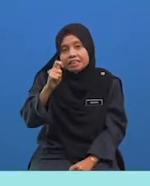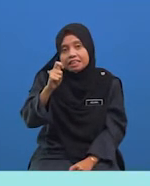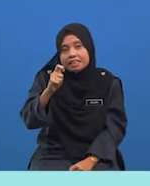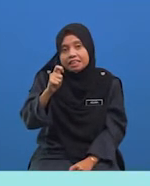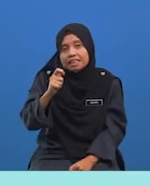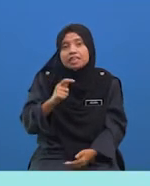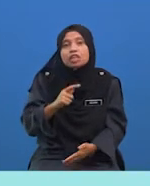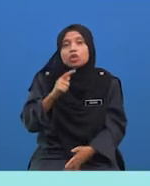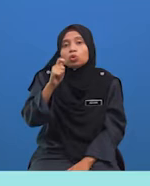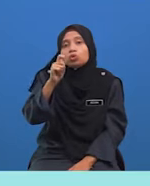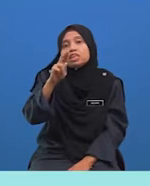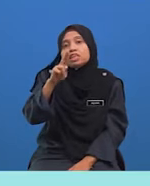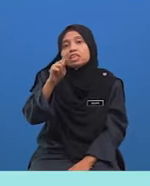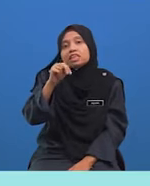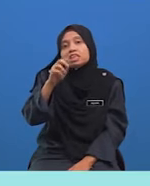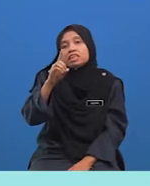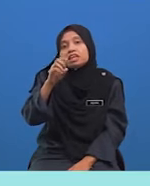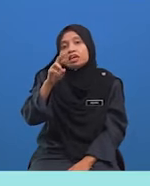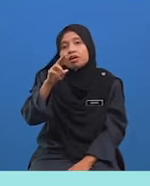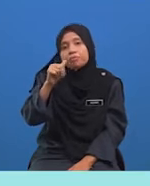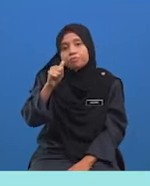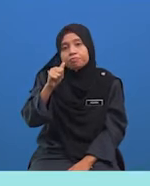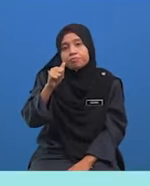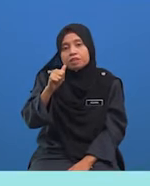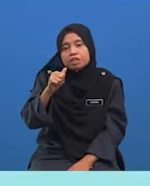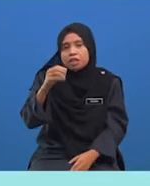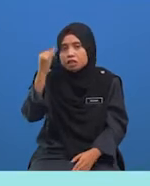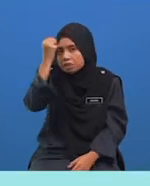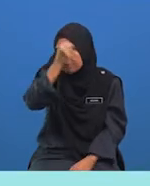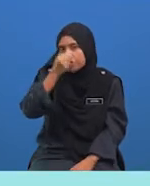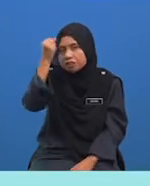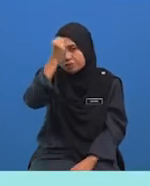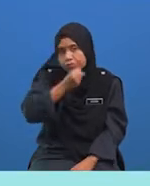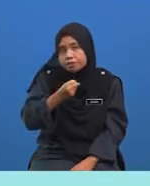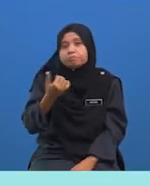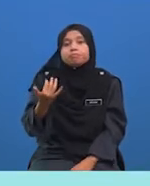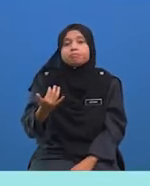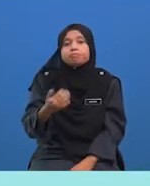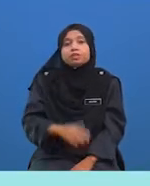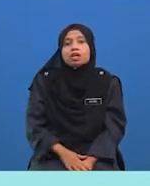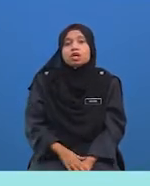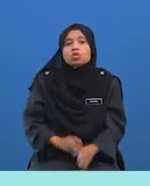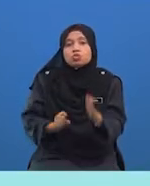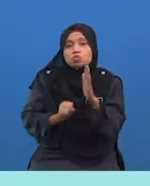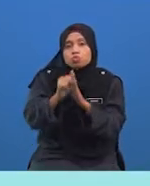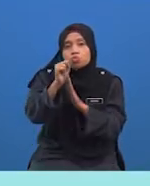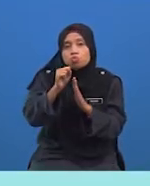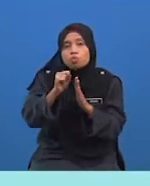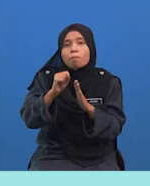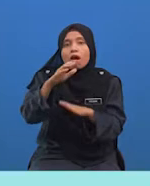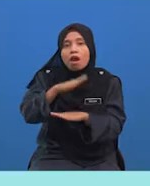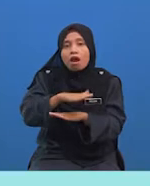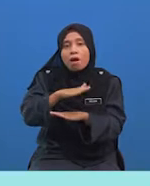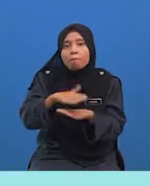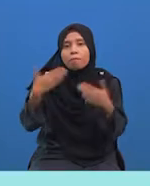Iaitu iklim tundra. Berikut adalah ciri-ciri iklim tundra. Suhu musim panas tidak